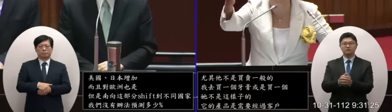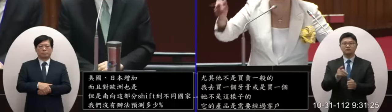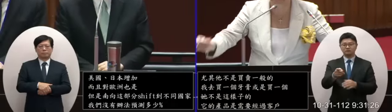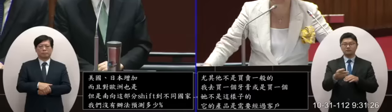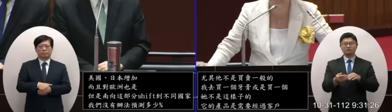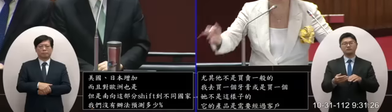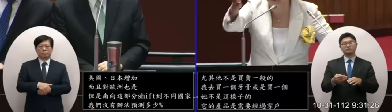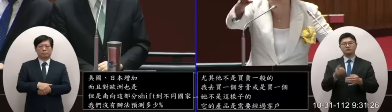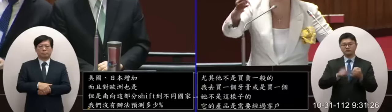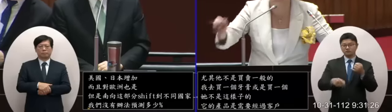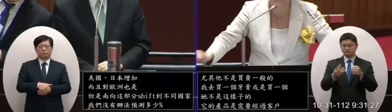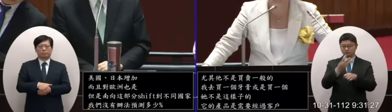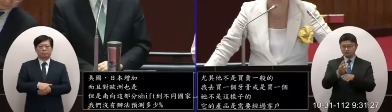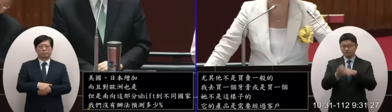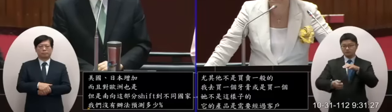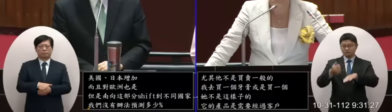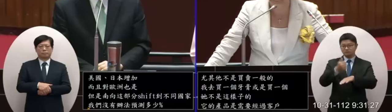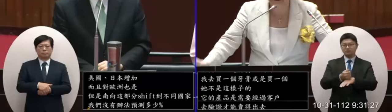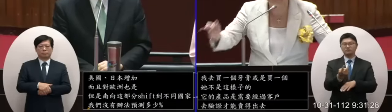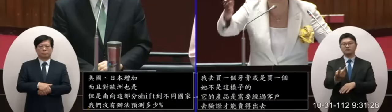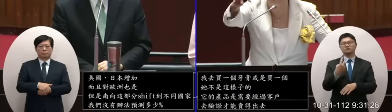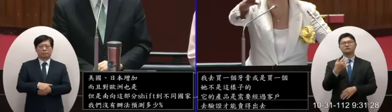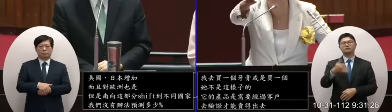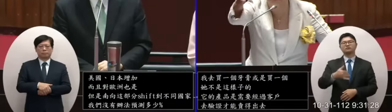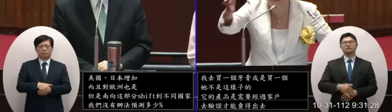你看看你的阁员就好，两位还是留步好不好？